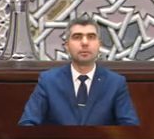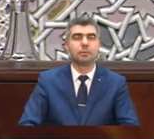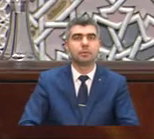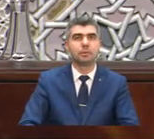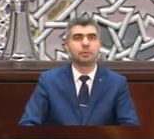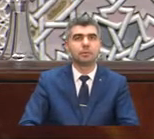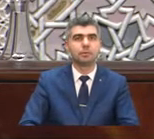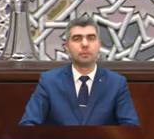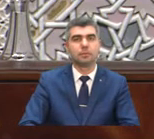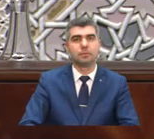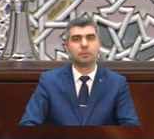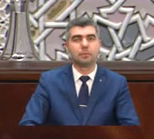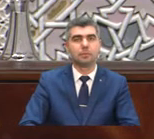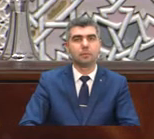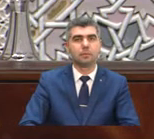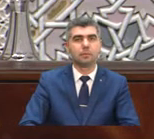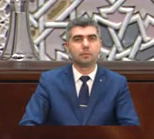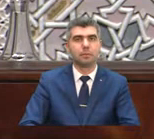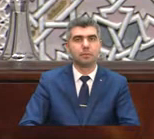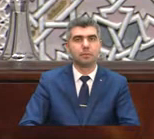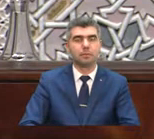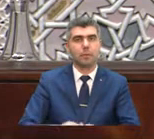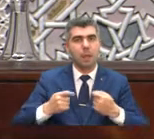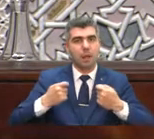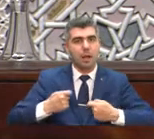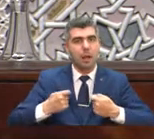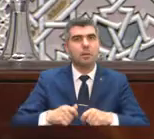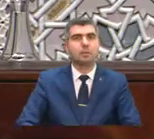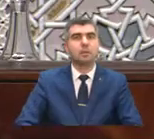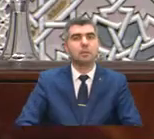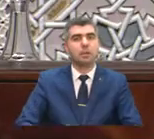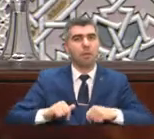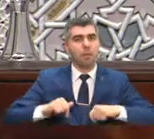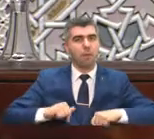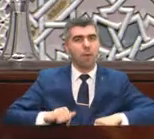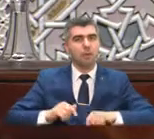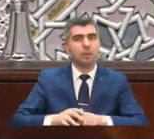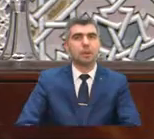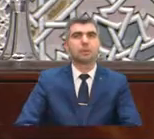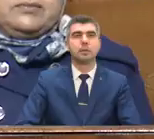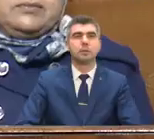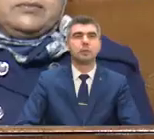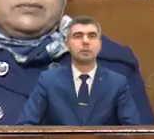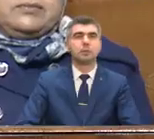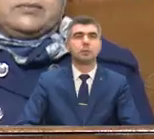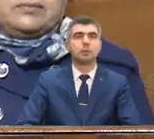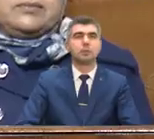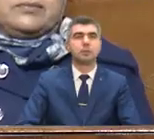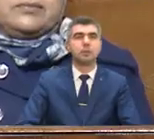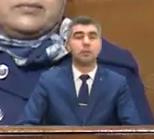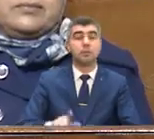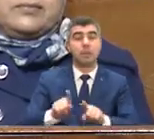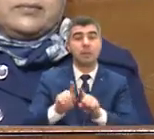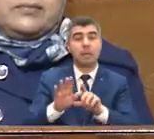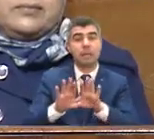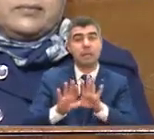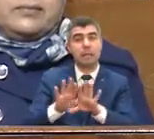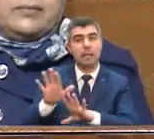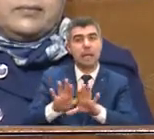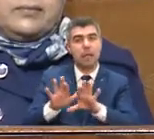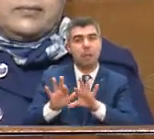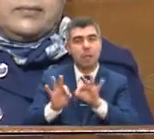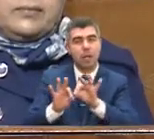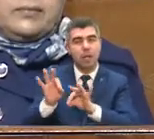تفضلي السيدة النائبة المحترمة. سيد الرئيس، سيد الوزير، عن التدابير والإجراءات